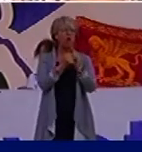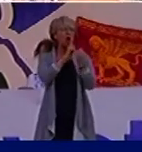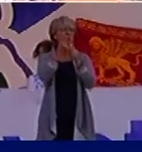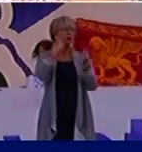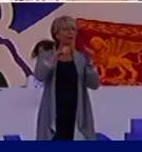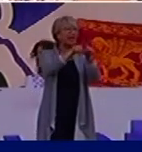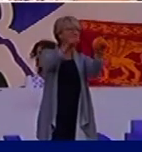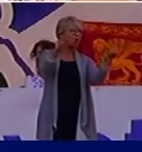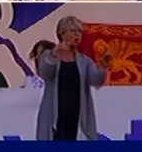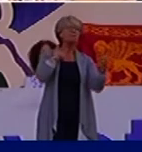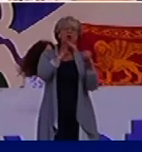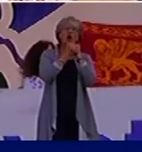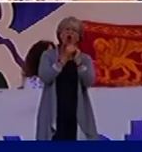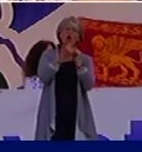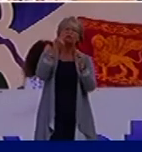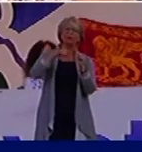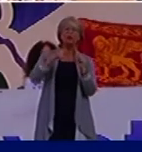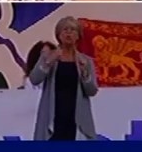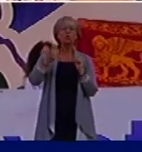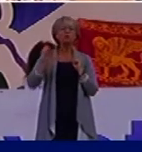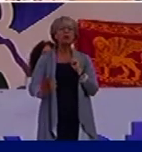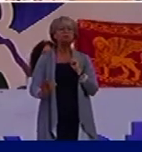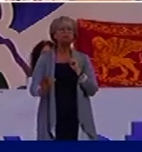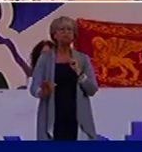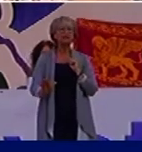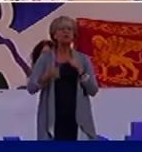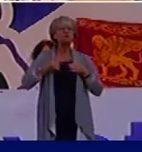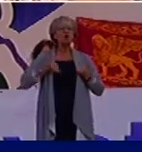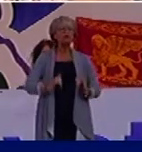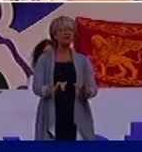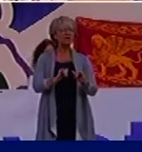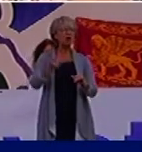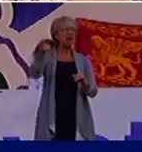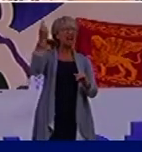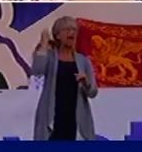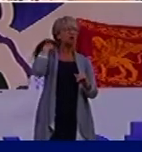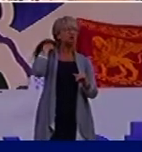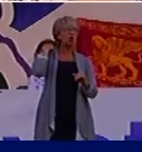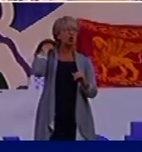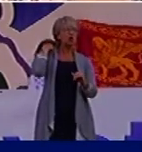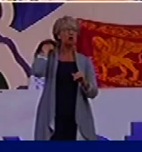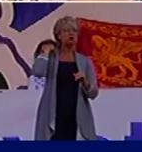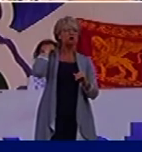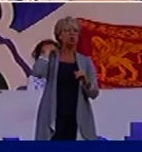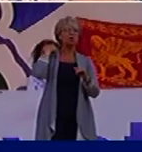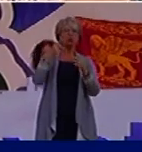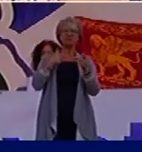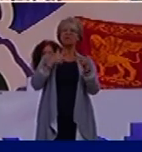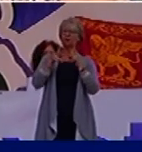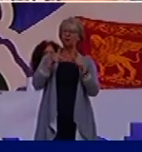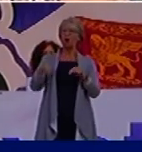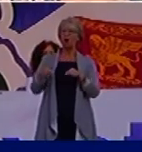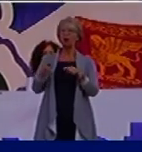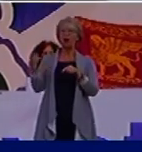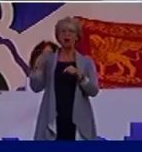voi, lotto per un bambino, mio figlio. L'anno scorso ve ne ho parlato e oggi condivido con voi la sua